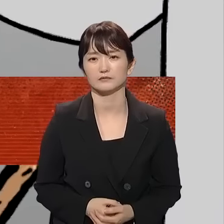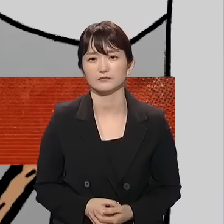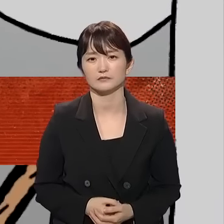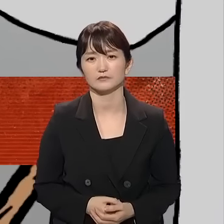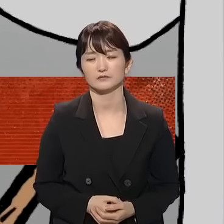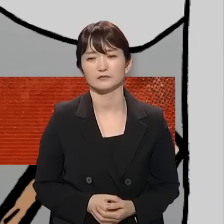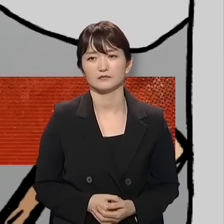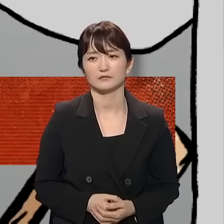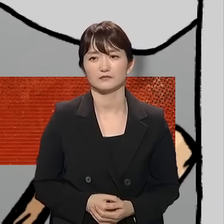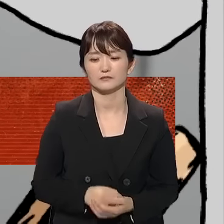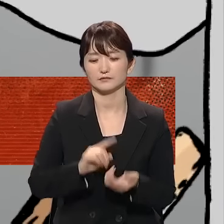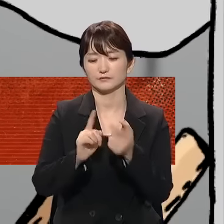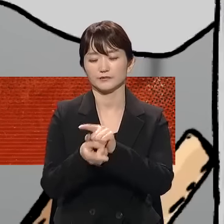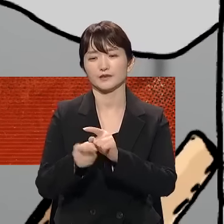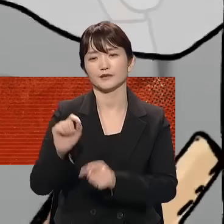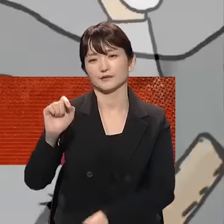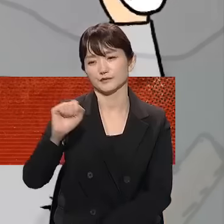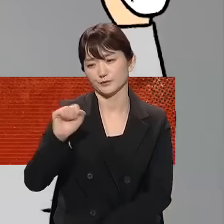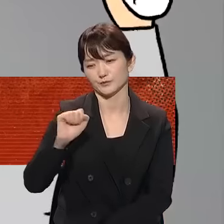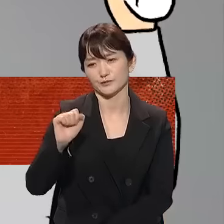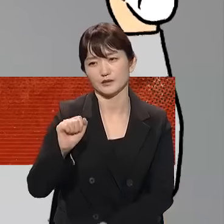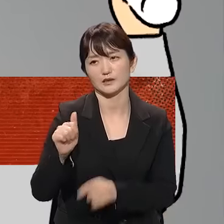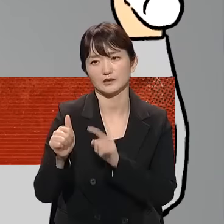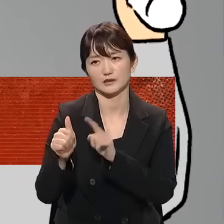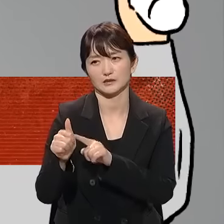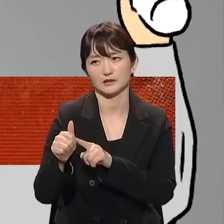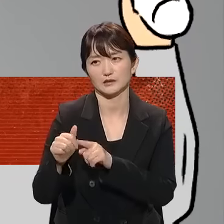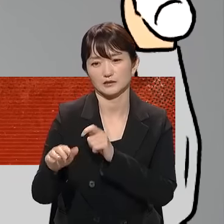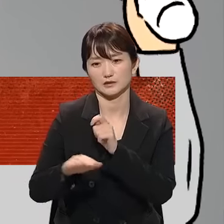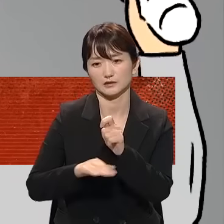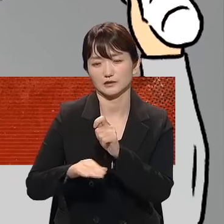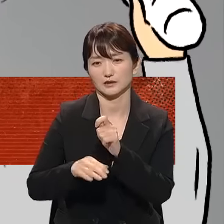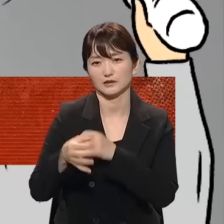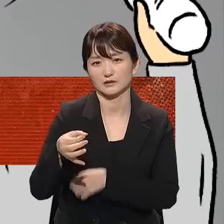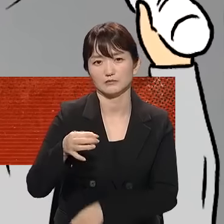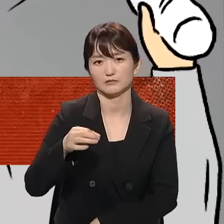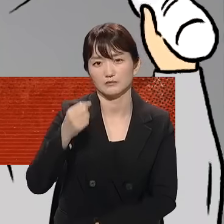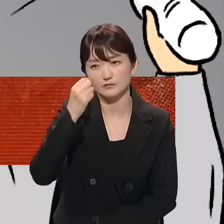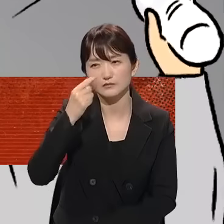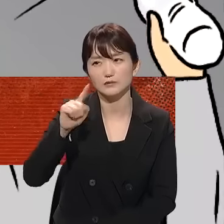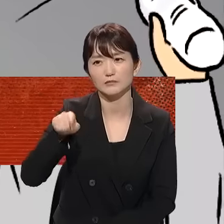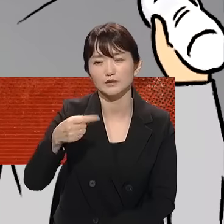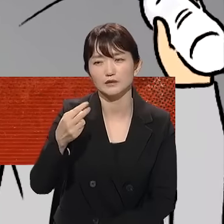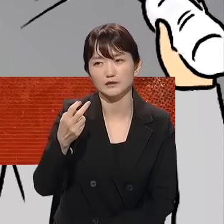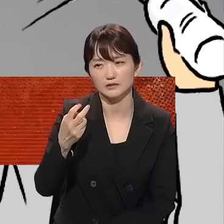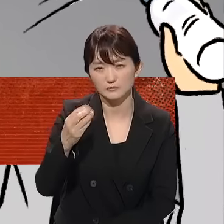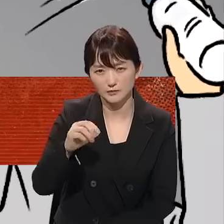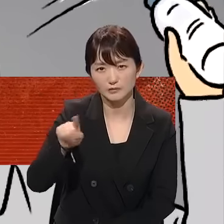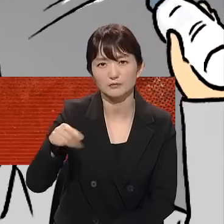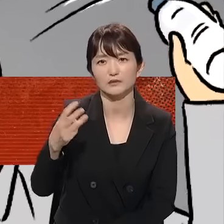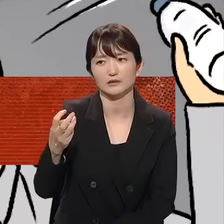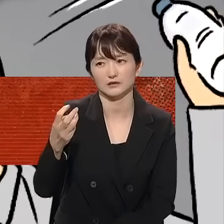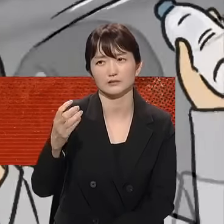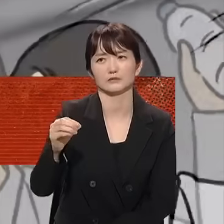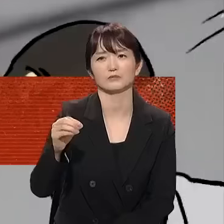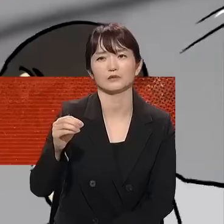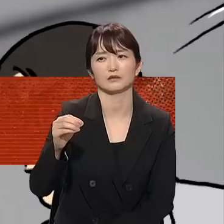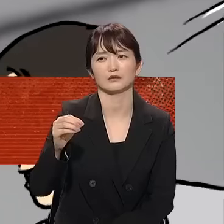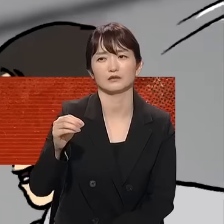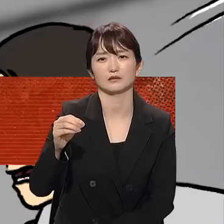일하면서 대리 운전사 한다는 그 남편 택시비만 한 달에 130만 원 120만 원 이렇게 사용하고